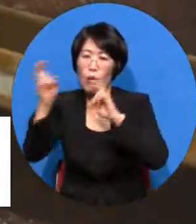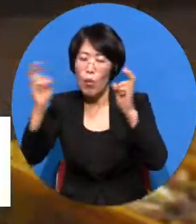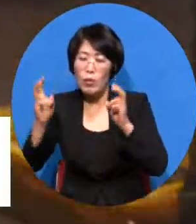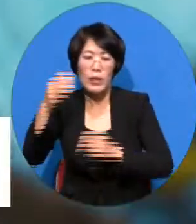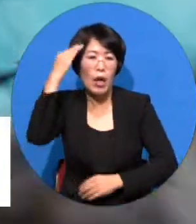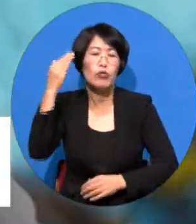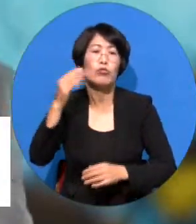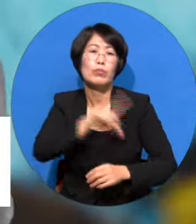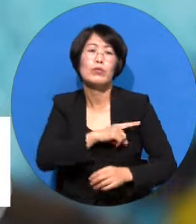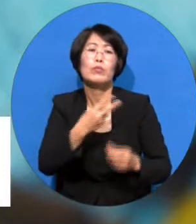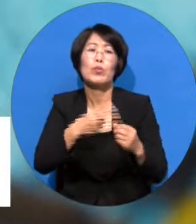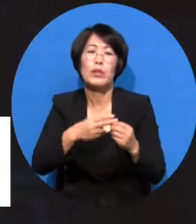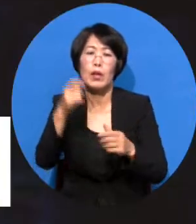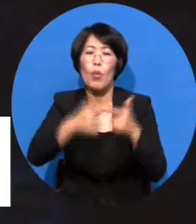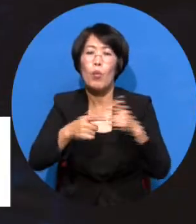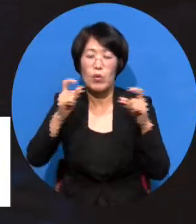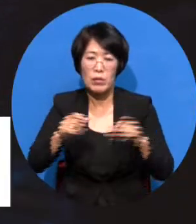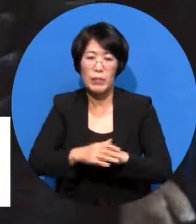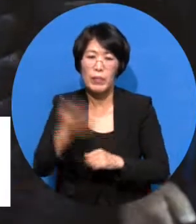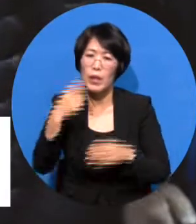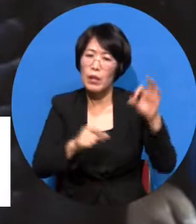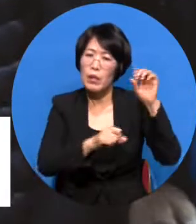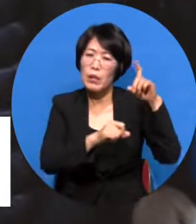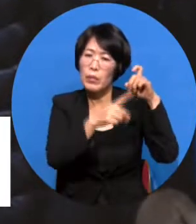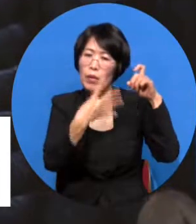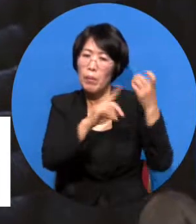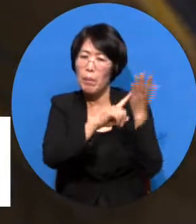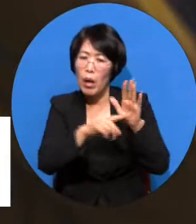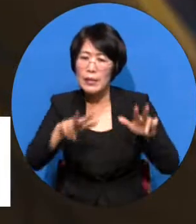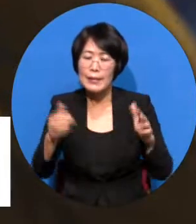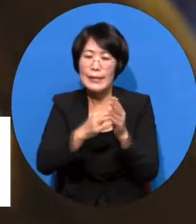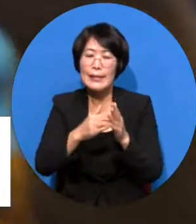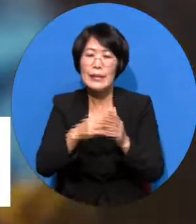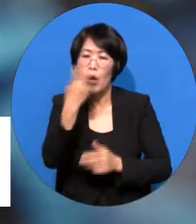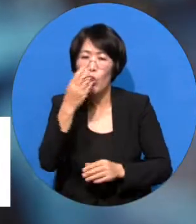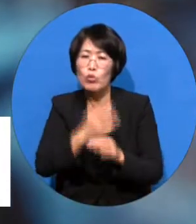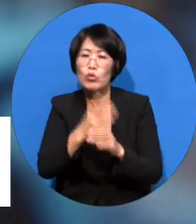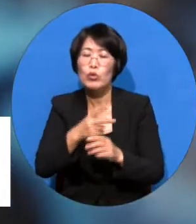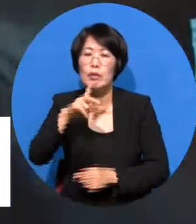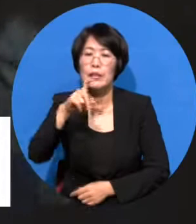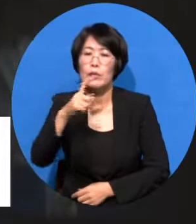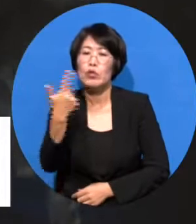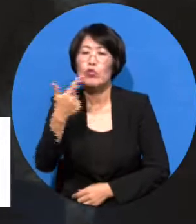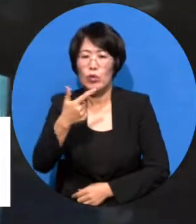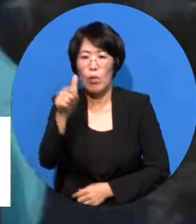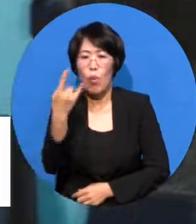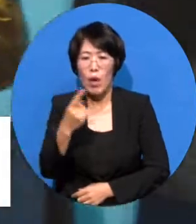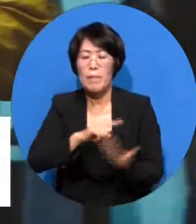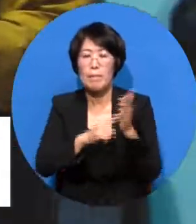오브 코리아 시즌2의 목포편이 지난 4일 공개돼 현재까지 조회수 11만 6천여 회를 기록하고